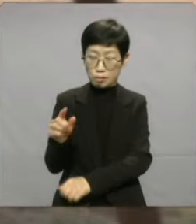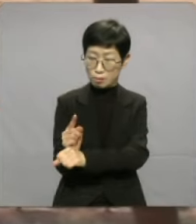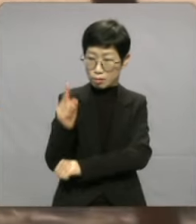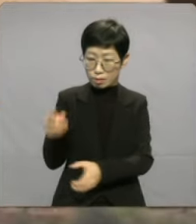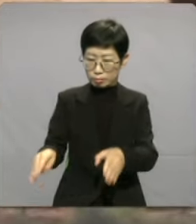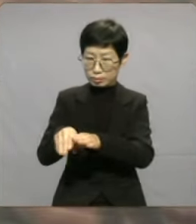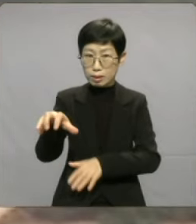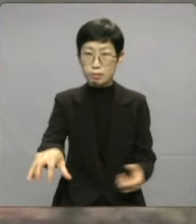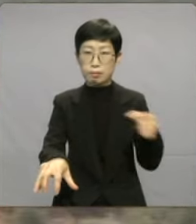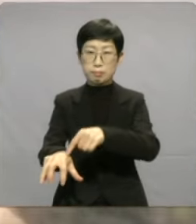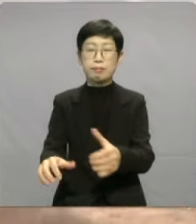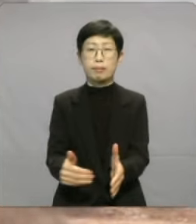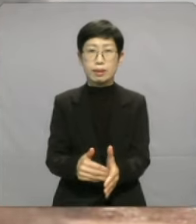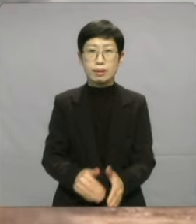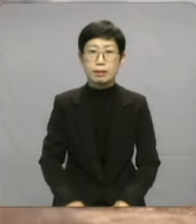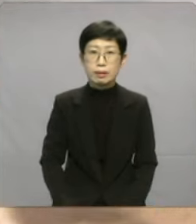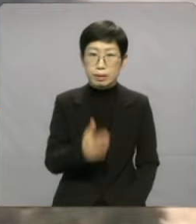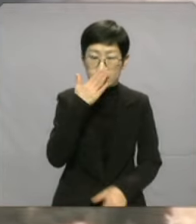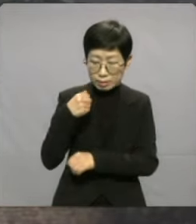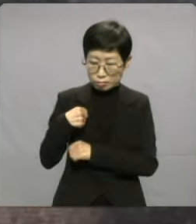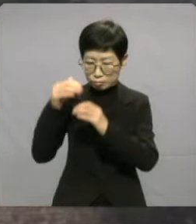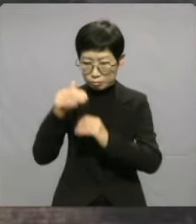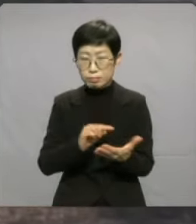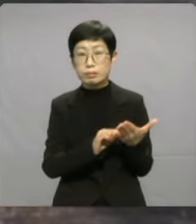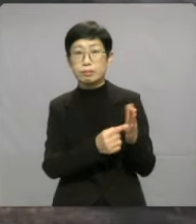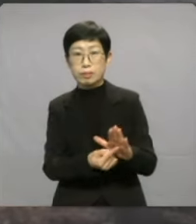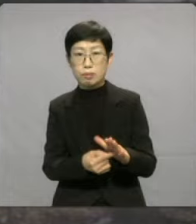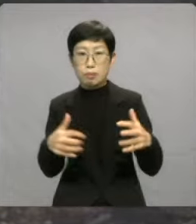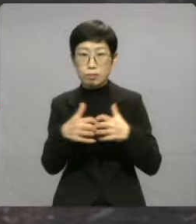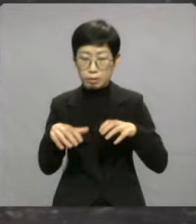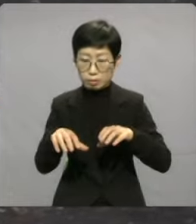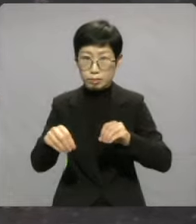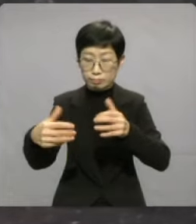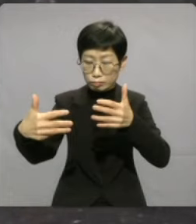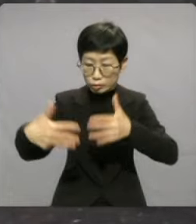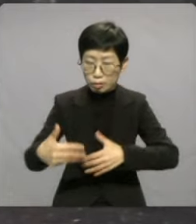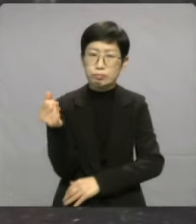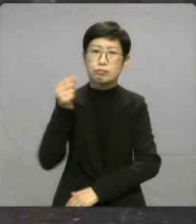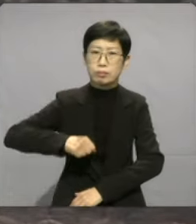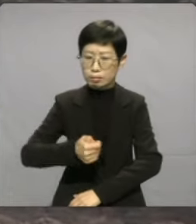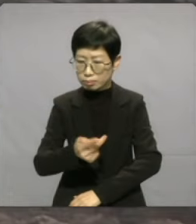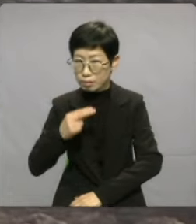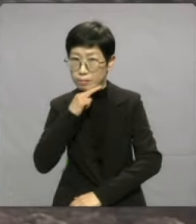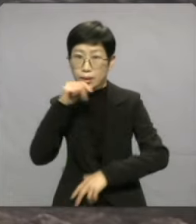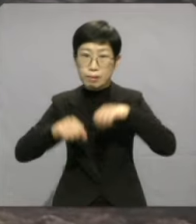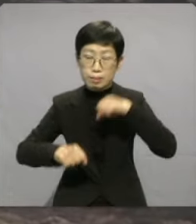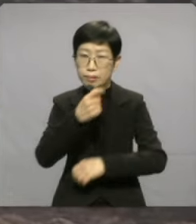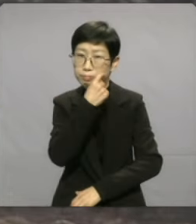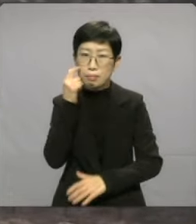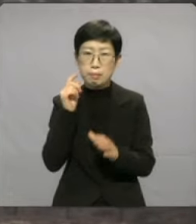시설을 공습했습니다. 이스라엘군은 성명을 통해 휴전 협정 조건을 위반한 몇 가지 의심스러운 활동을